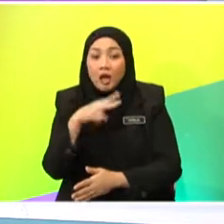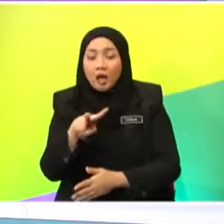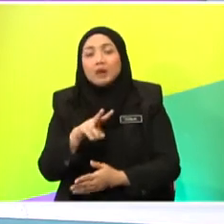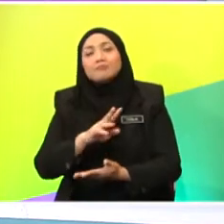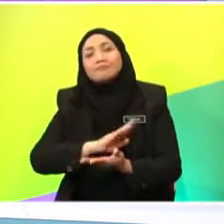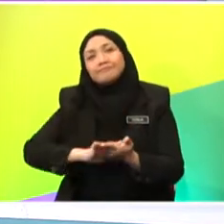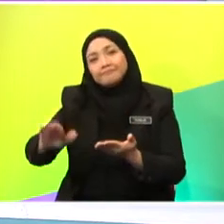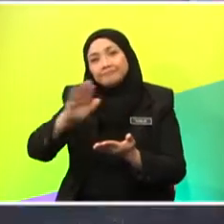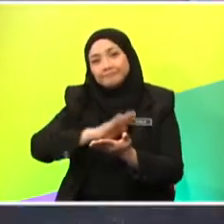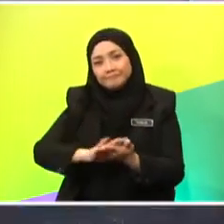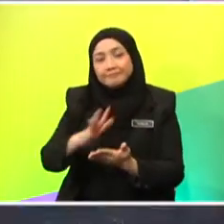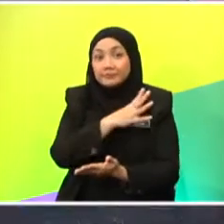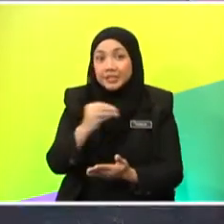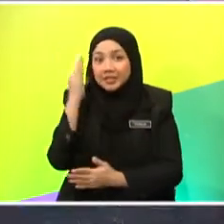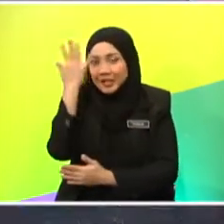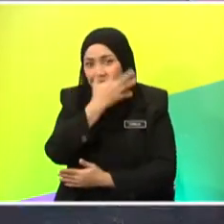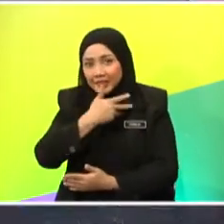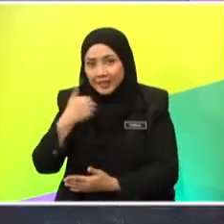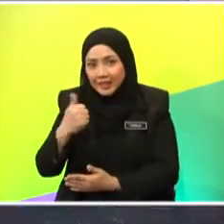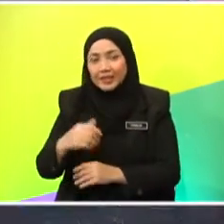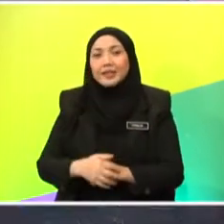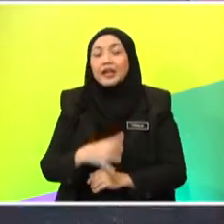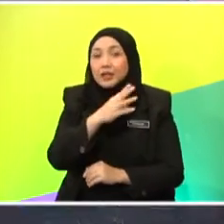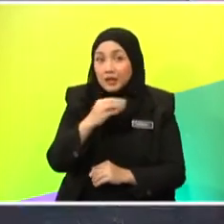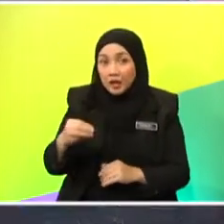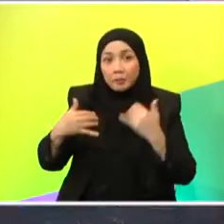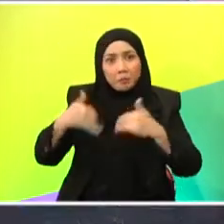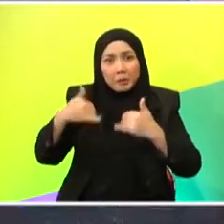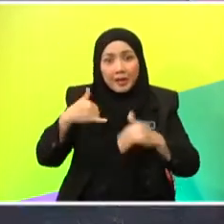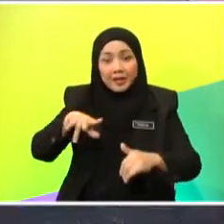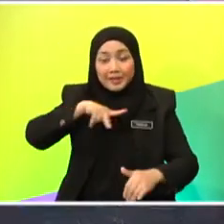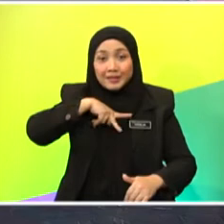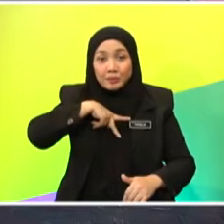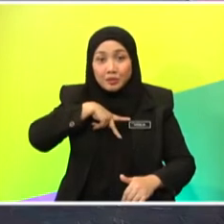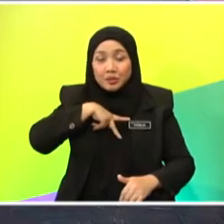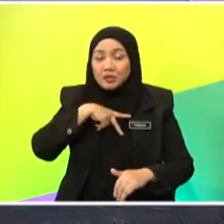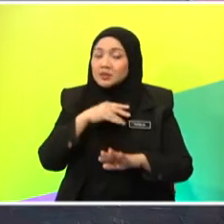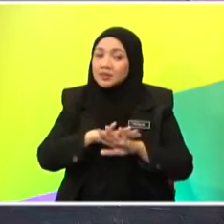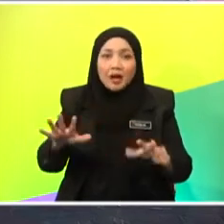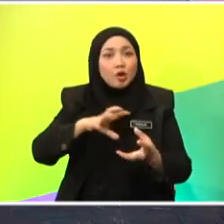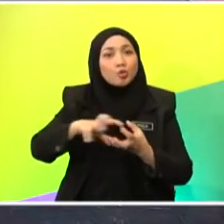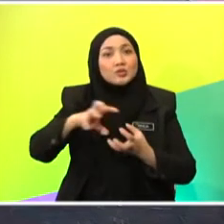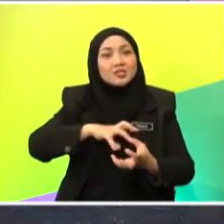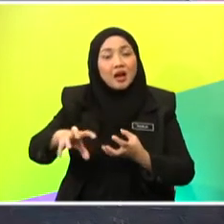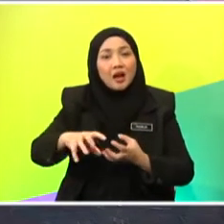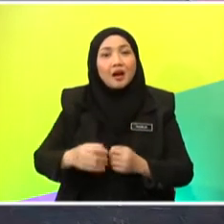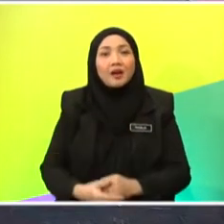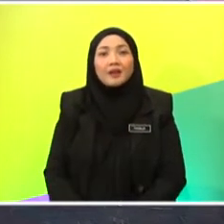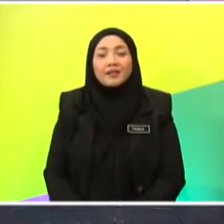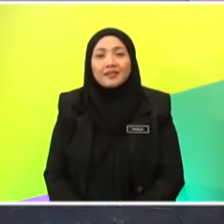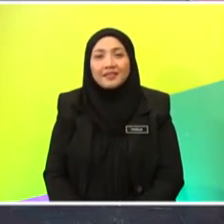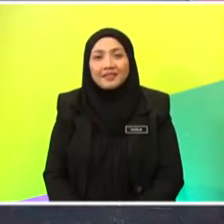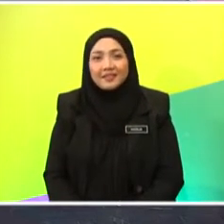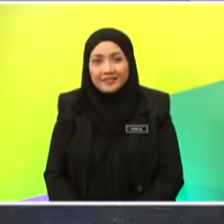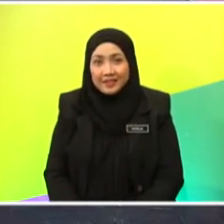bila kita kemas permainan kitchen nih tak rusak kiruna tadi Hakim sukebei betul itu cetakan